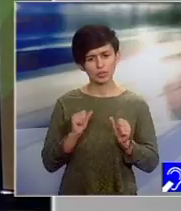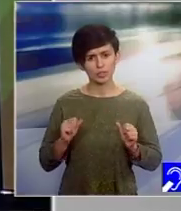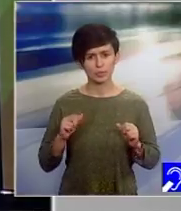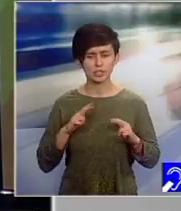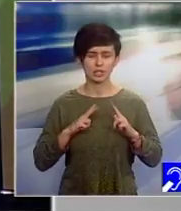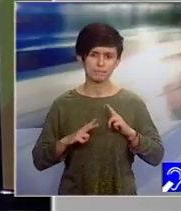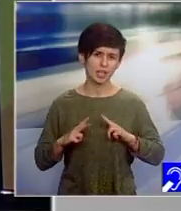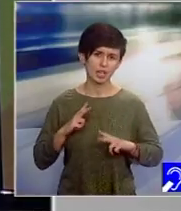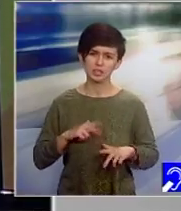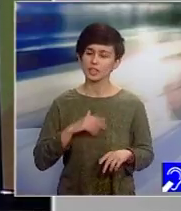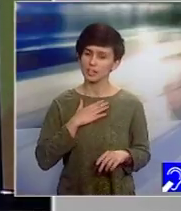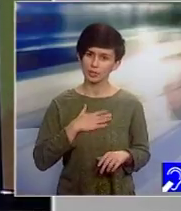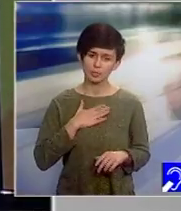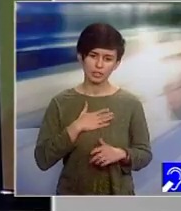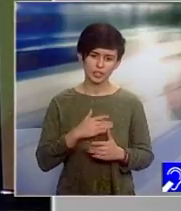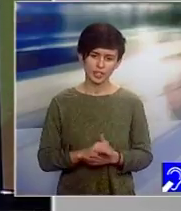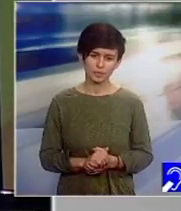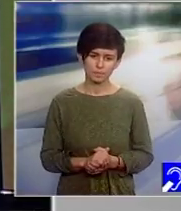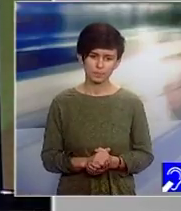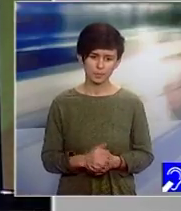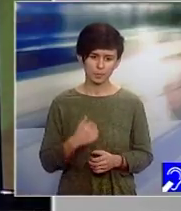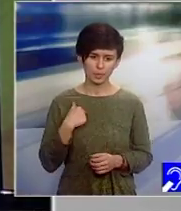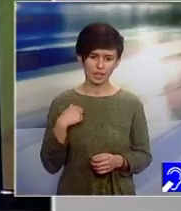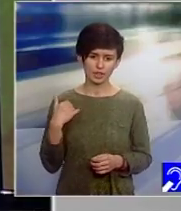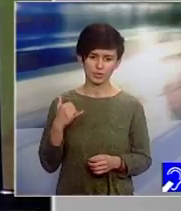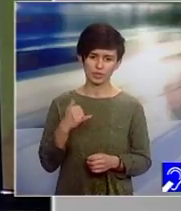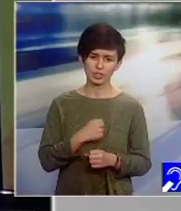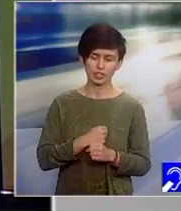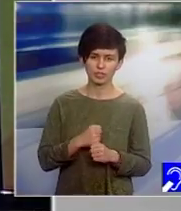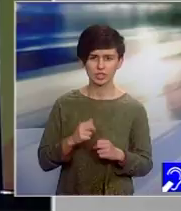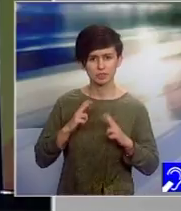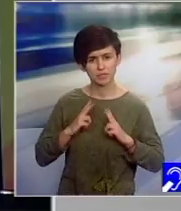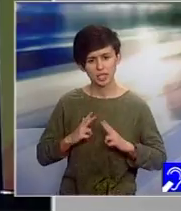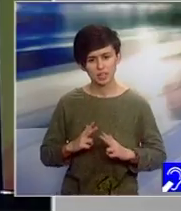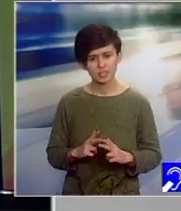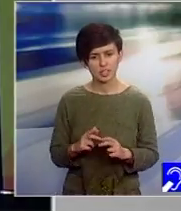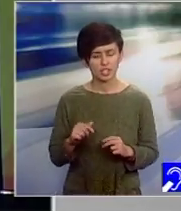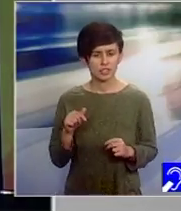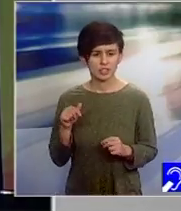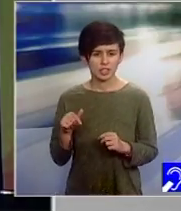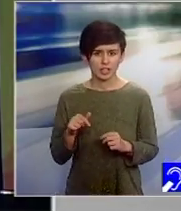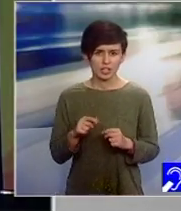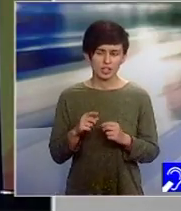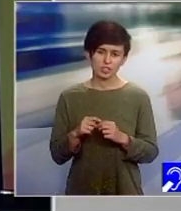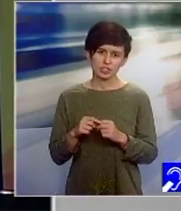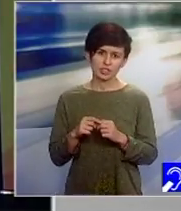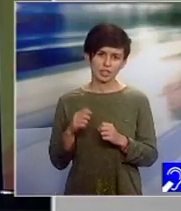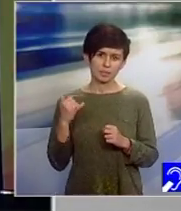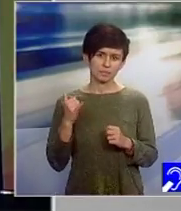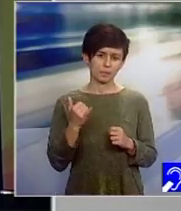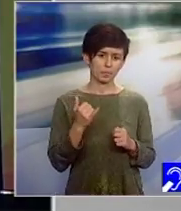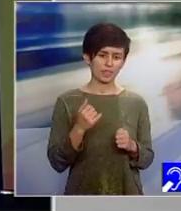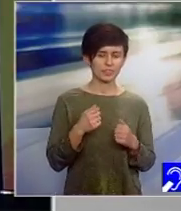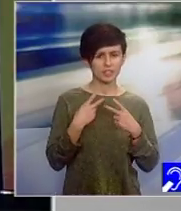știi că vin foarte reconfortat din aceste tururi pe care le fac, poate 2-3 ore, depinde, câteodată am stat și mai mult. Depinde,